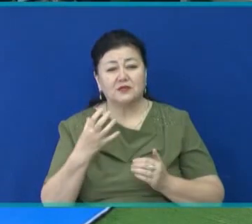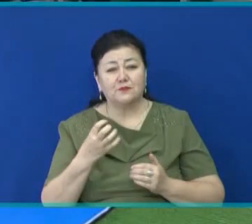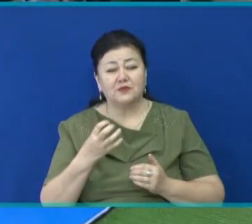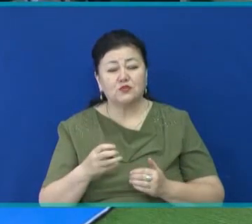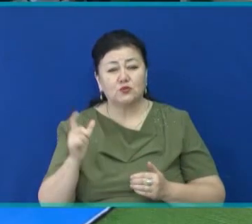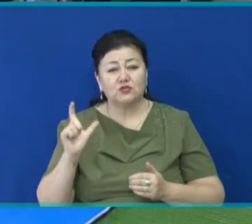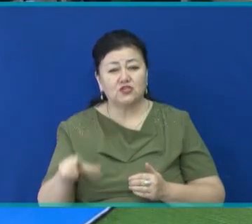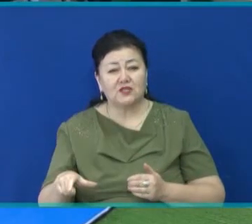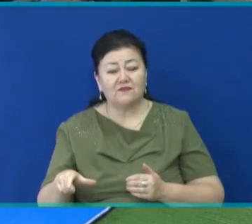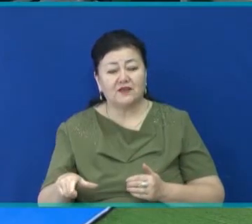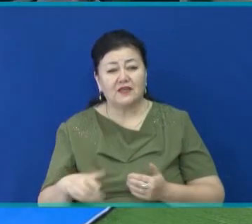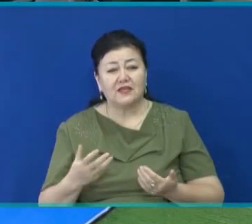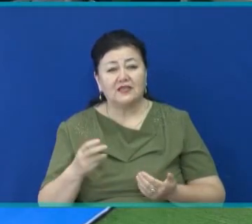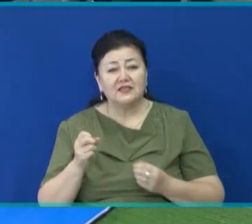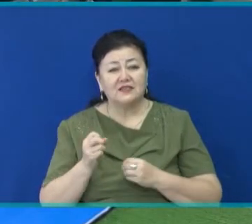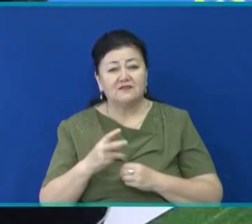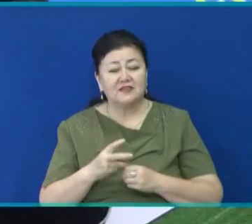2500 человек, или